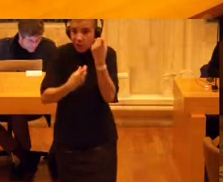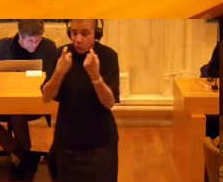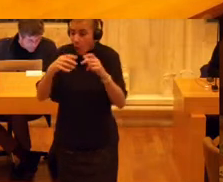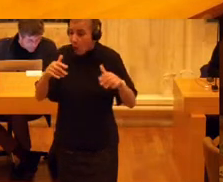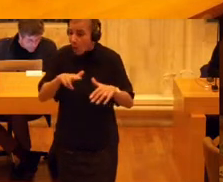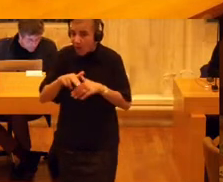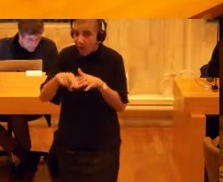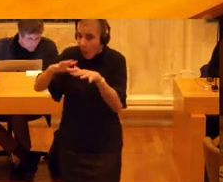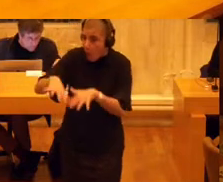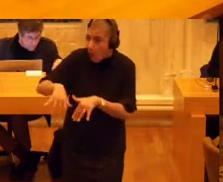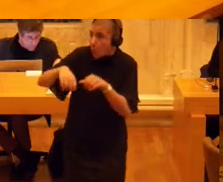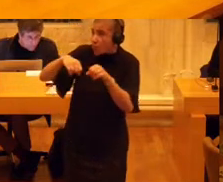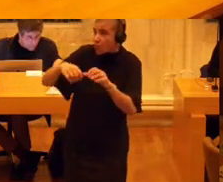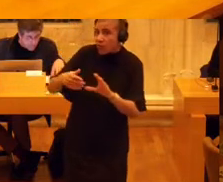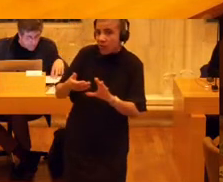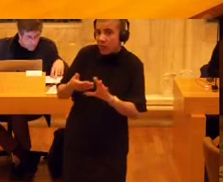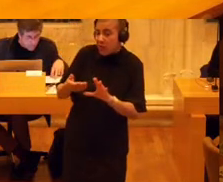recrutement